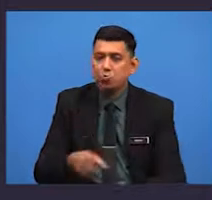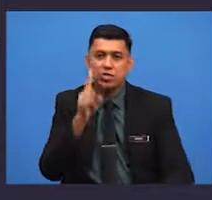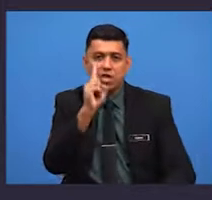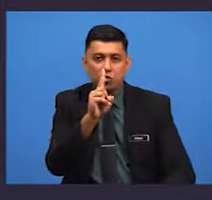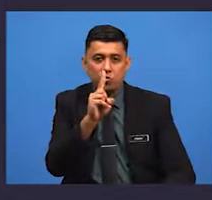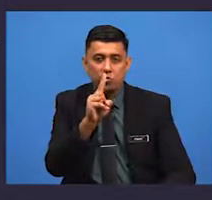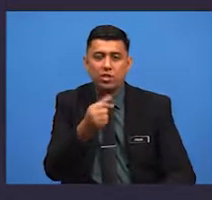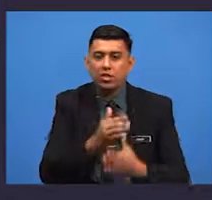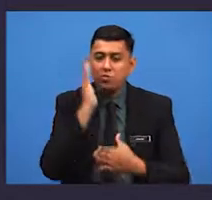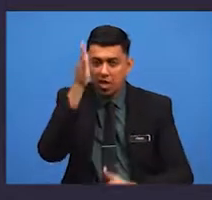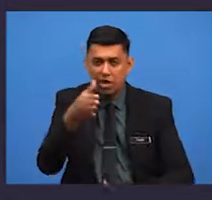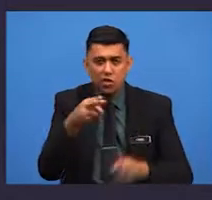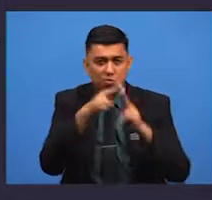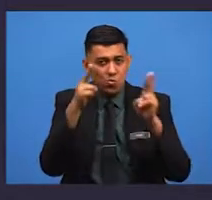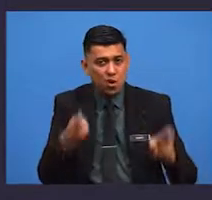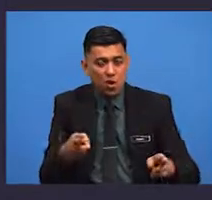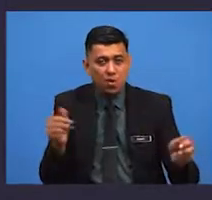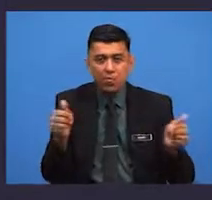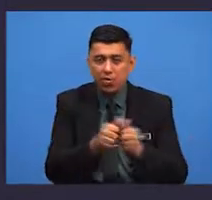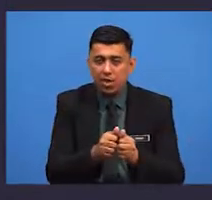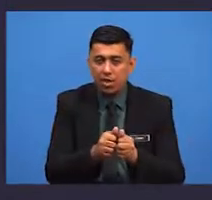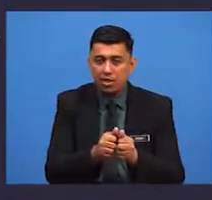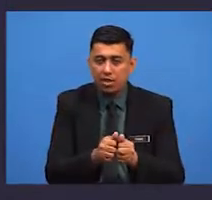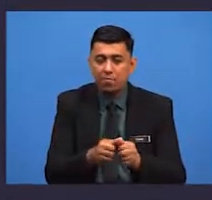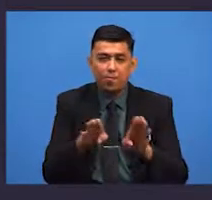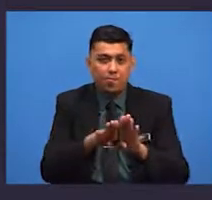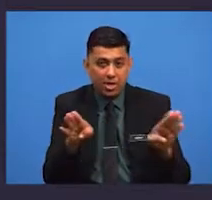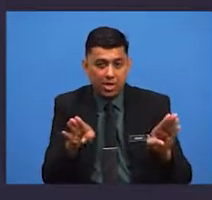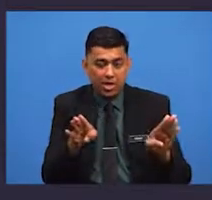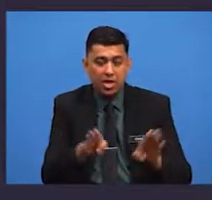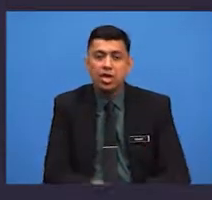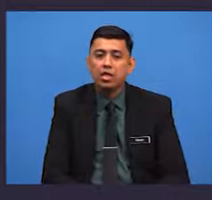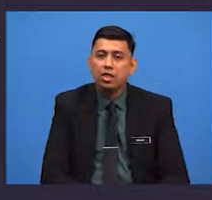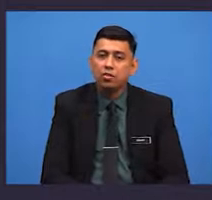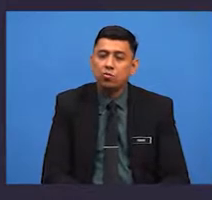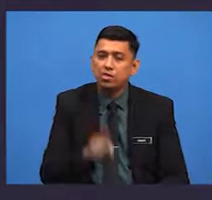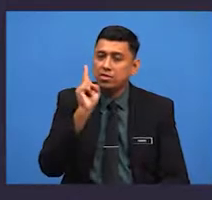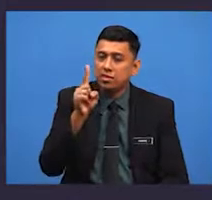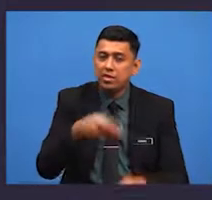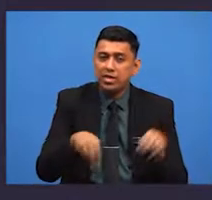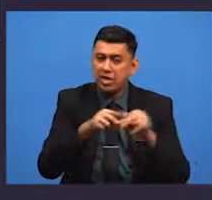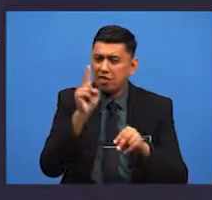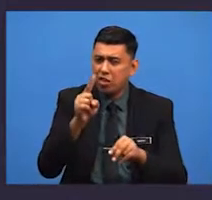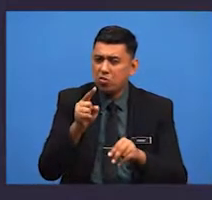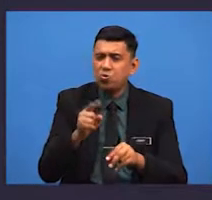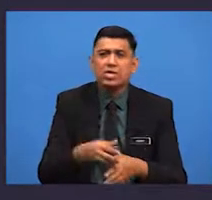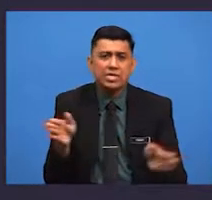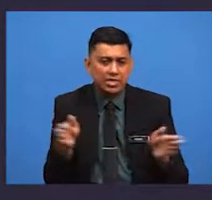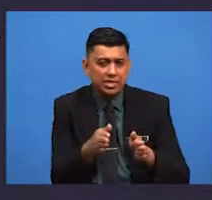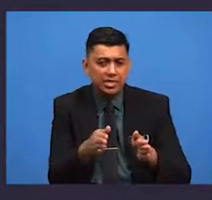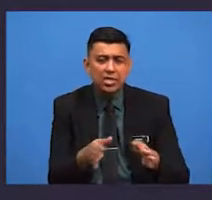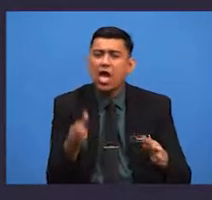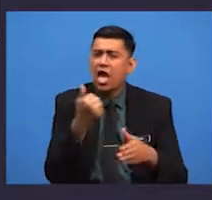1 akan diuji dengan membandingkan sama ada nilai 1 lebih kecil atau